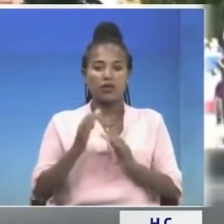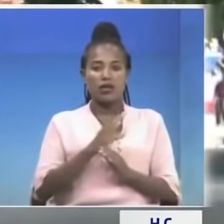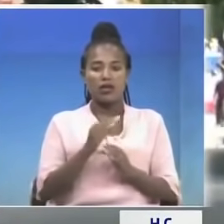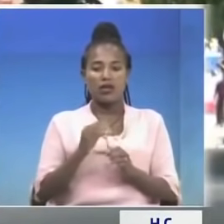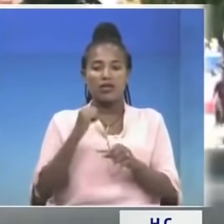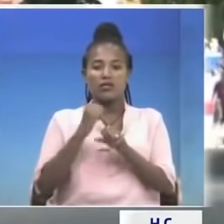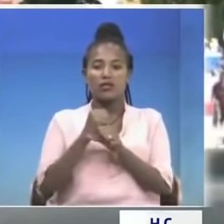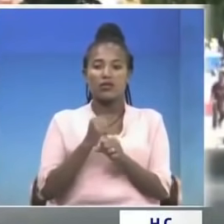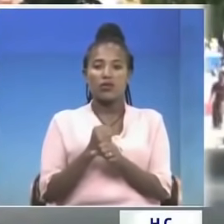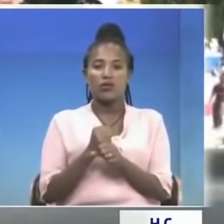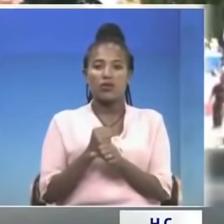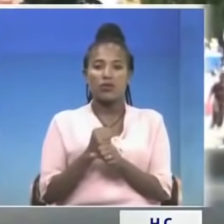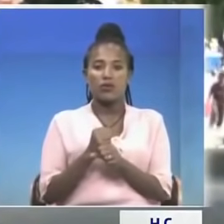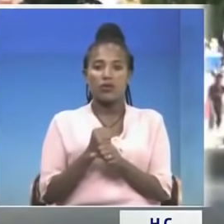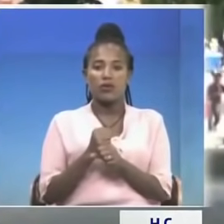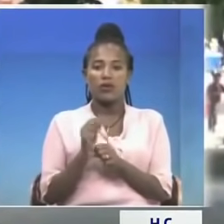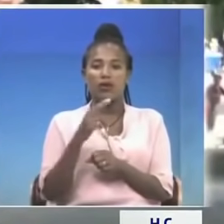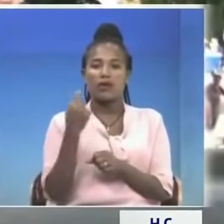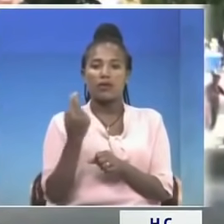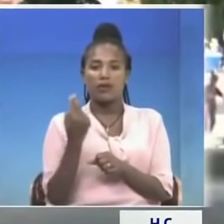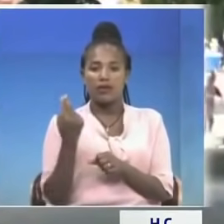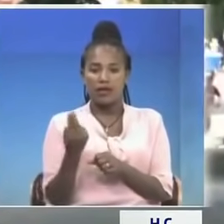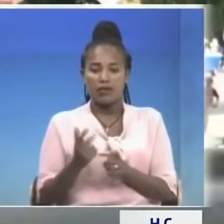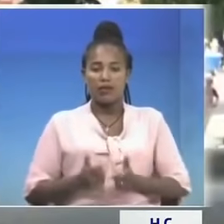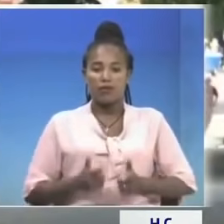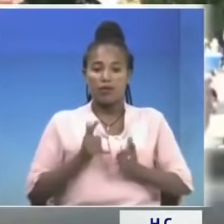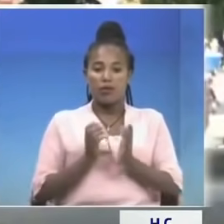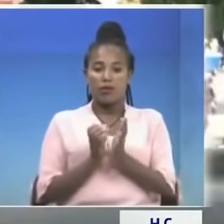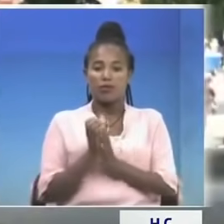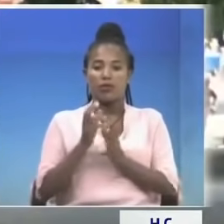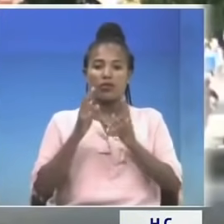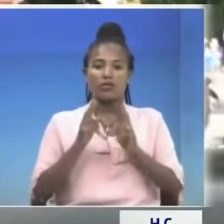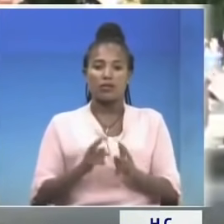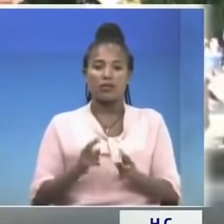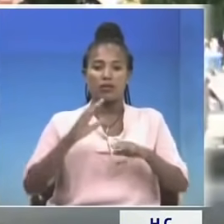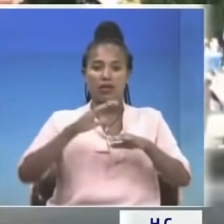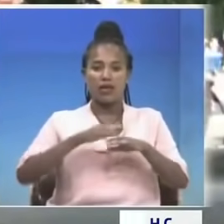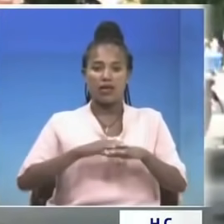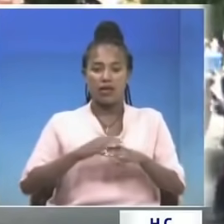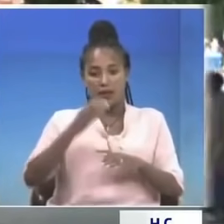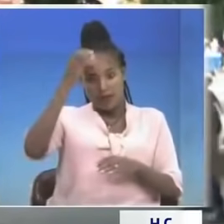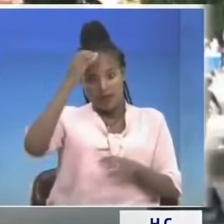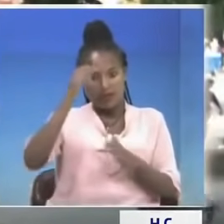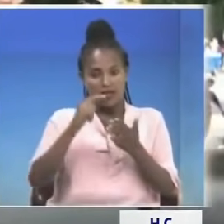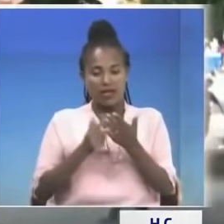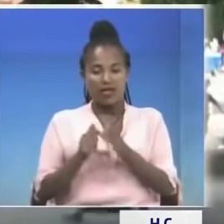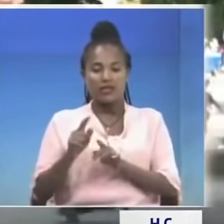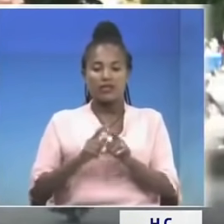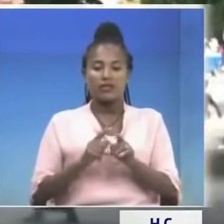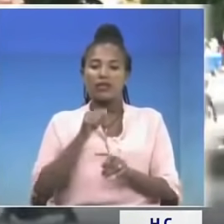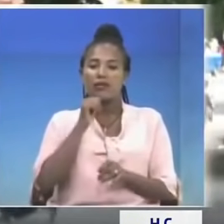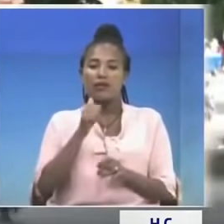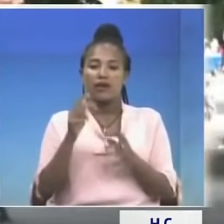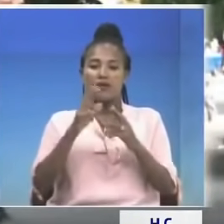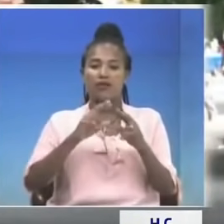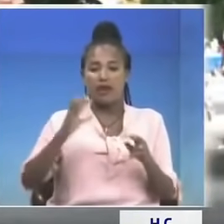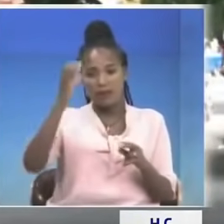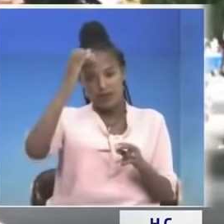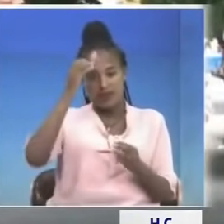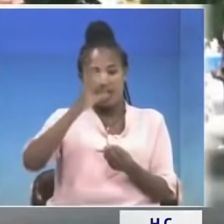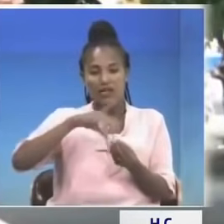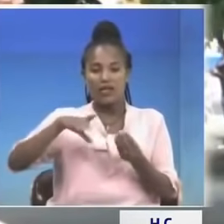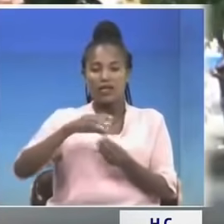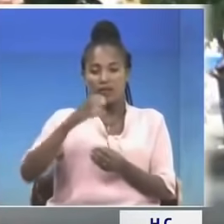መሰርቶ የመጠቀምና የመኖር መብቱ የሚያስከብርበት ላይ መንግስት እዚህ ላይ ድርድር አልባ ከፌዴራል መንግስትም ከተለያዩ